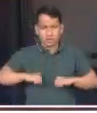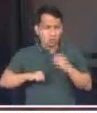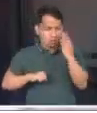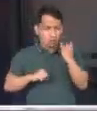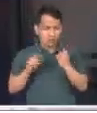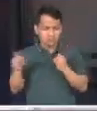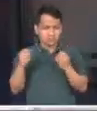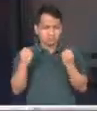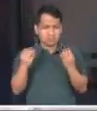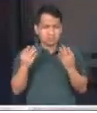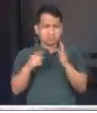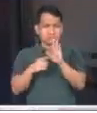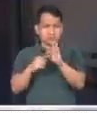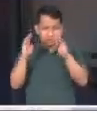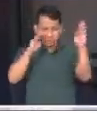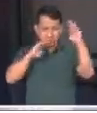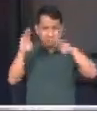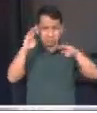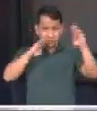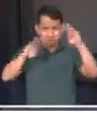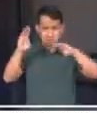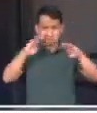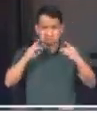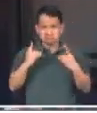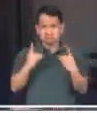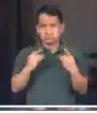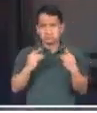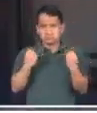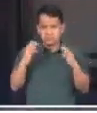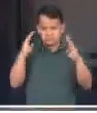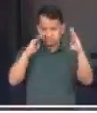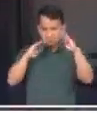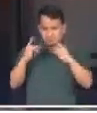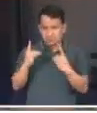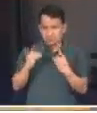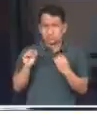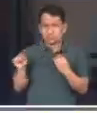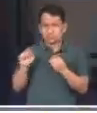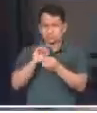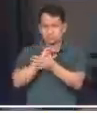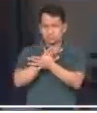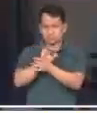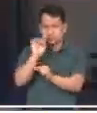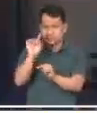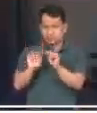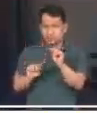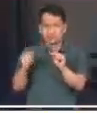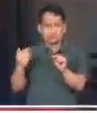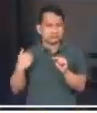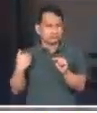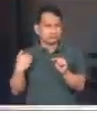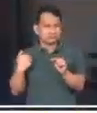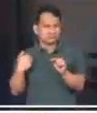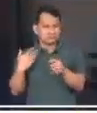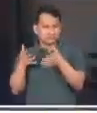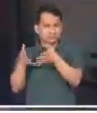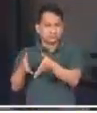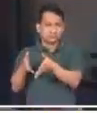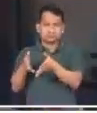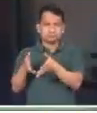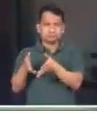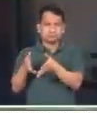Marami pa anyang mas mabigat na problema ang kinakaharap ng bansa kumpara sa COVID at hindi niya iiwan ang mga Pilipino.